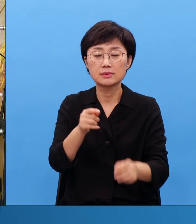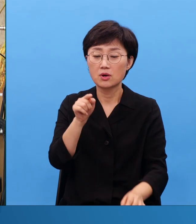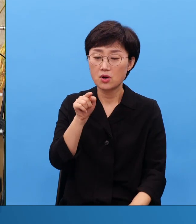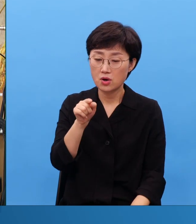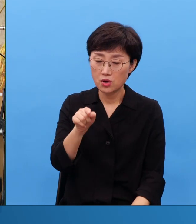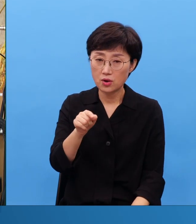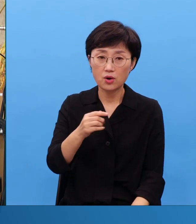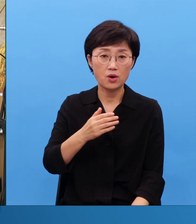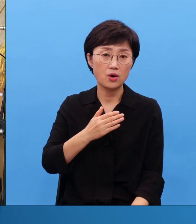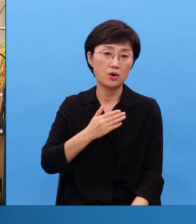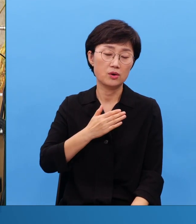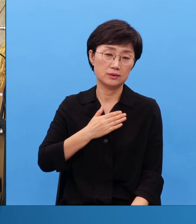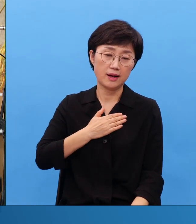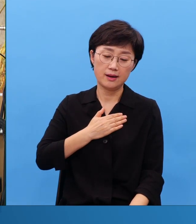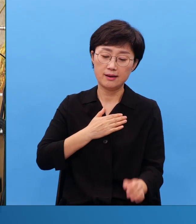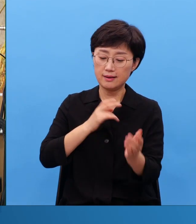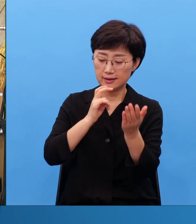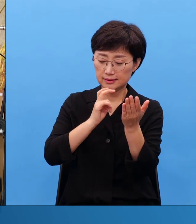강등이요